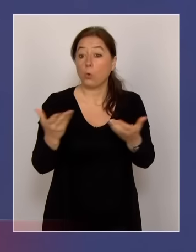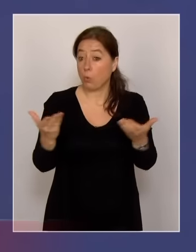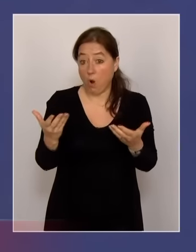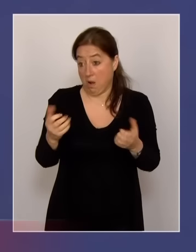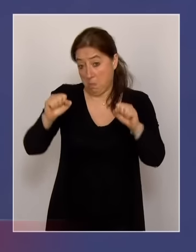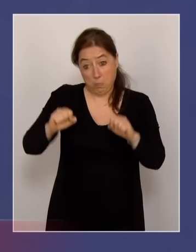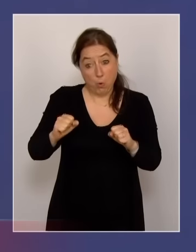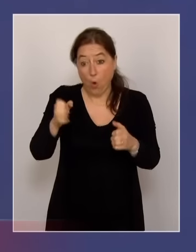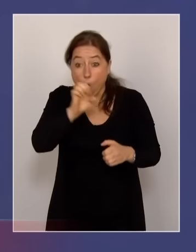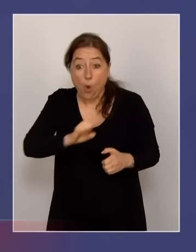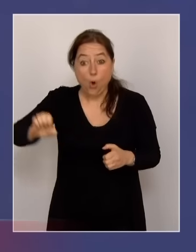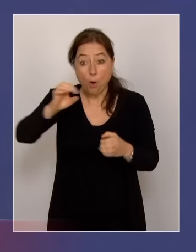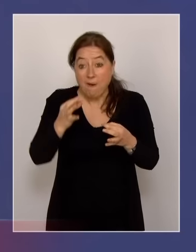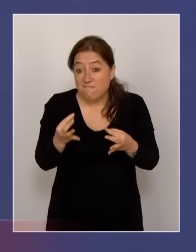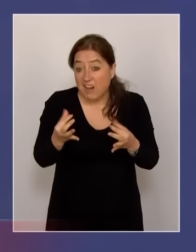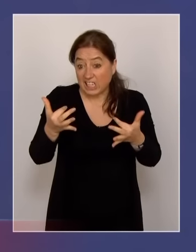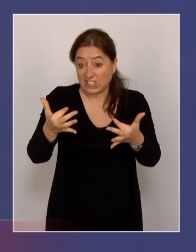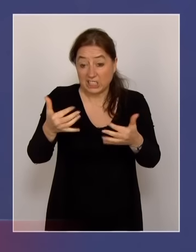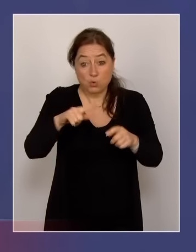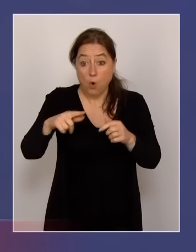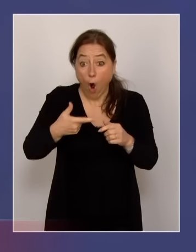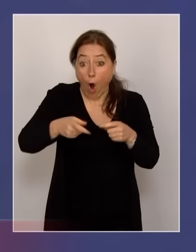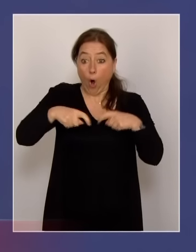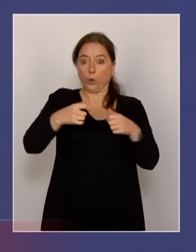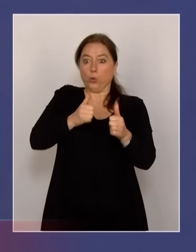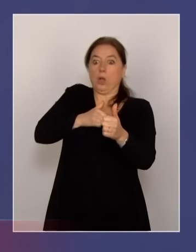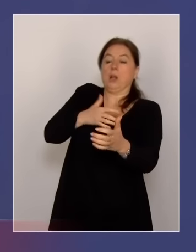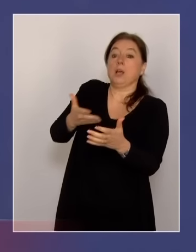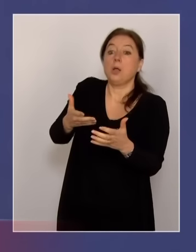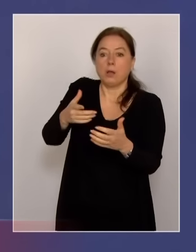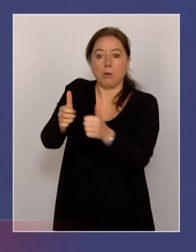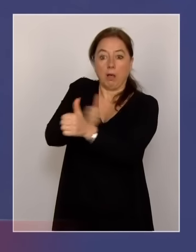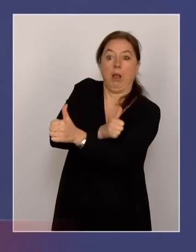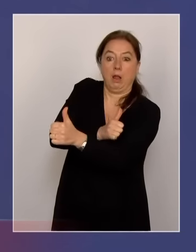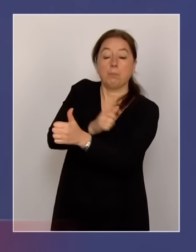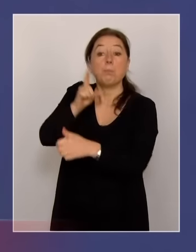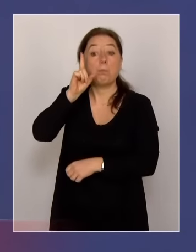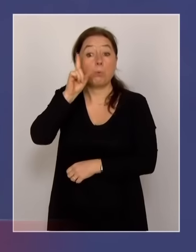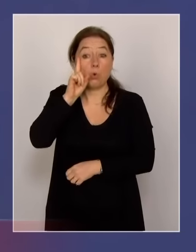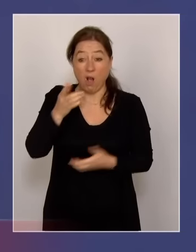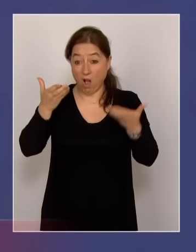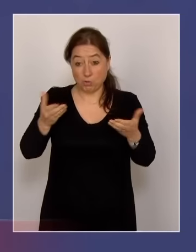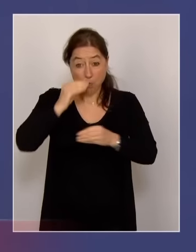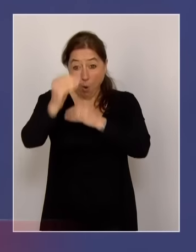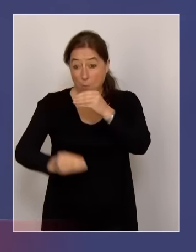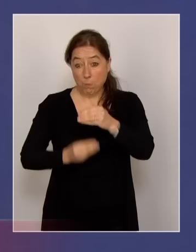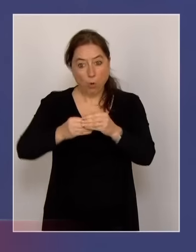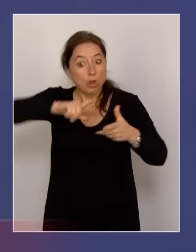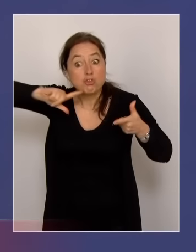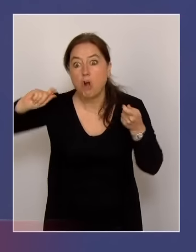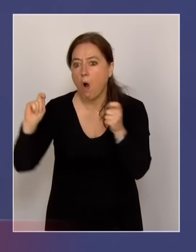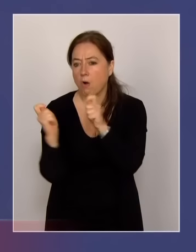fragilisé, voire relégué. Parce que nous sommes dans un moment inédit de bouleversement du monde, d